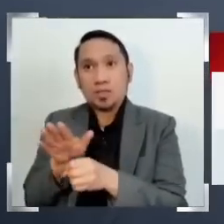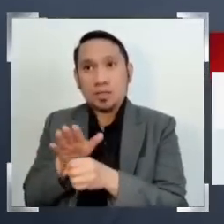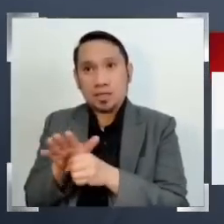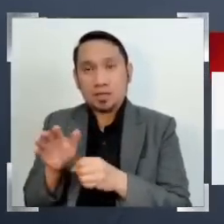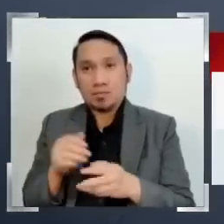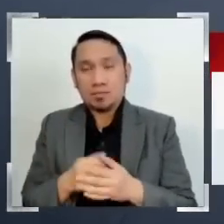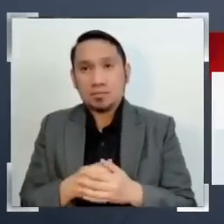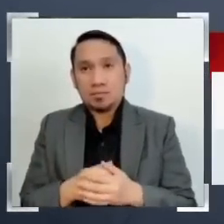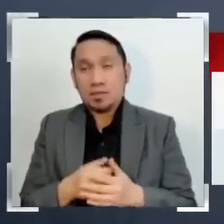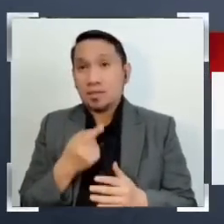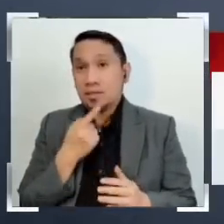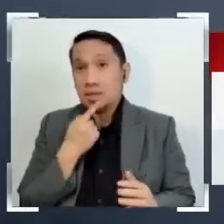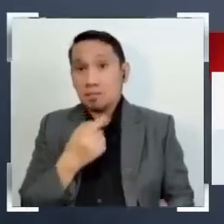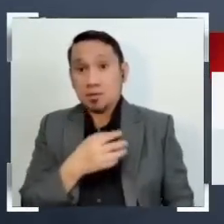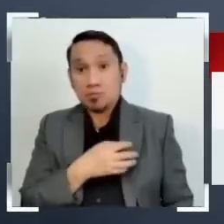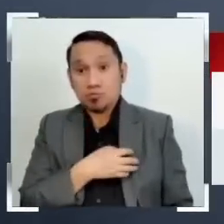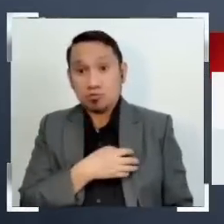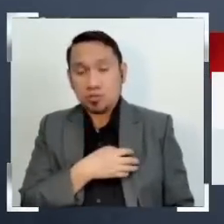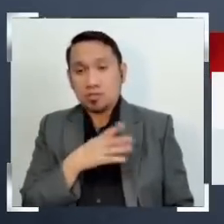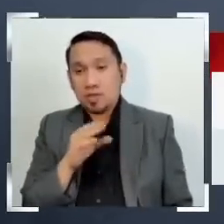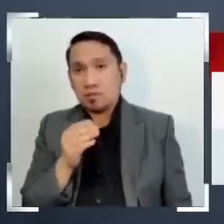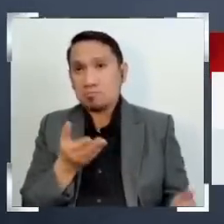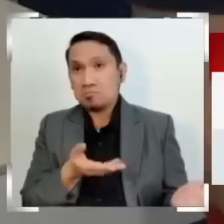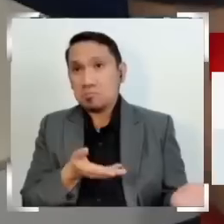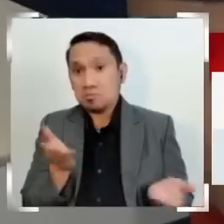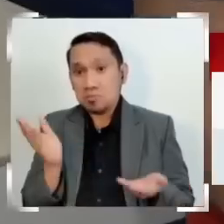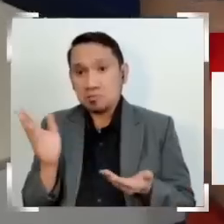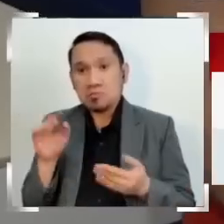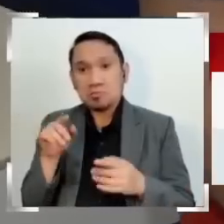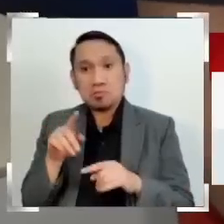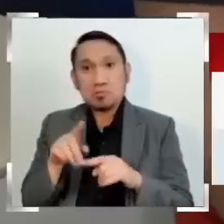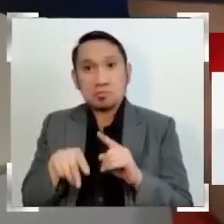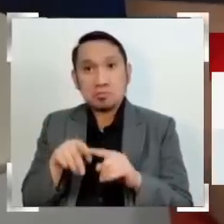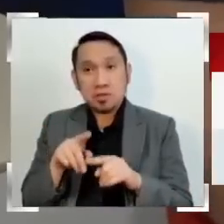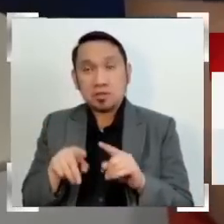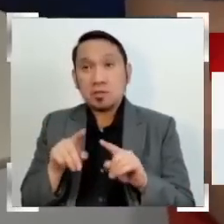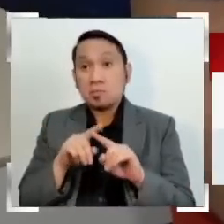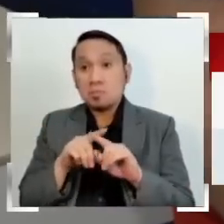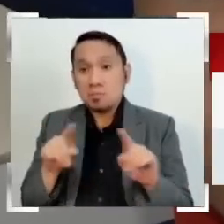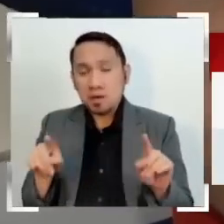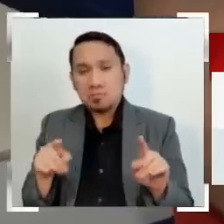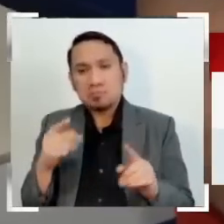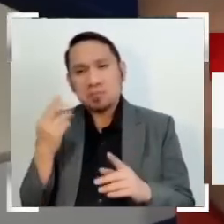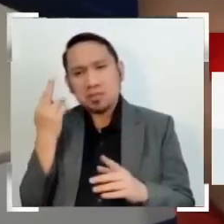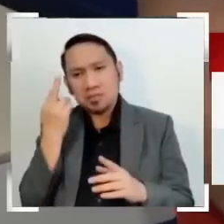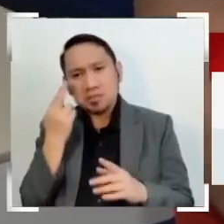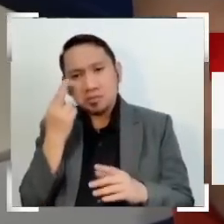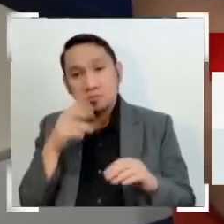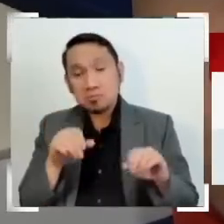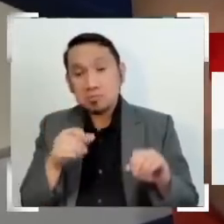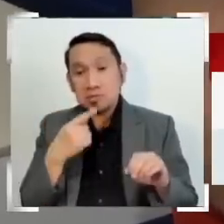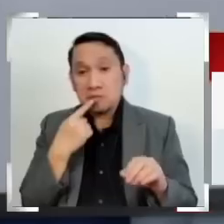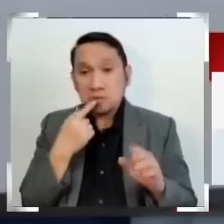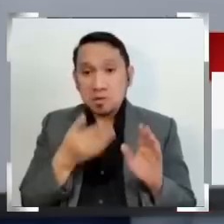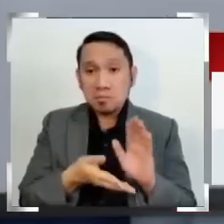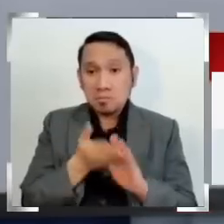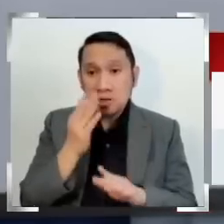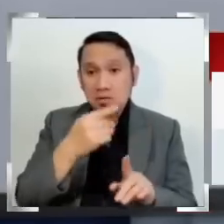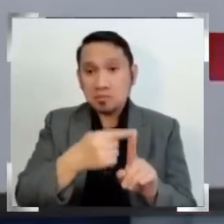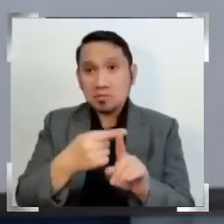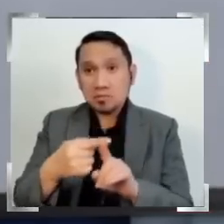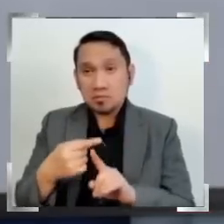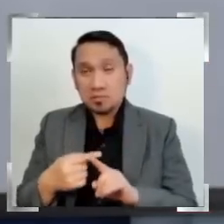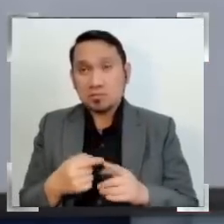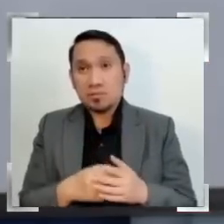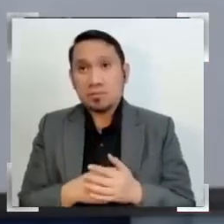pulisya, pauwi na ang biktima at inihatid pa ng kaibigan sa sakayan. Pero nagdahilan daw ang driver na may dadaanan sa sementeryo. Sa may dulo